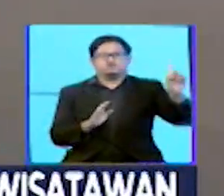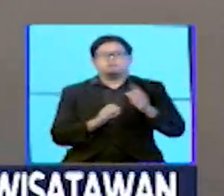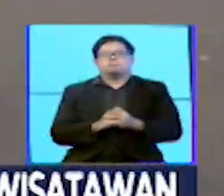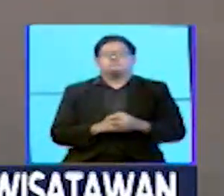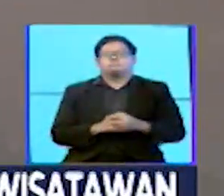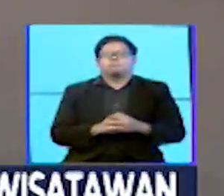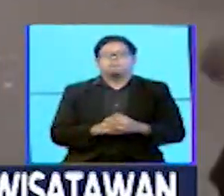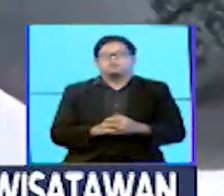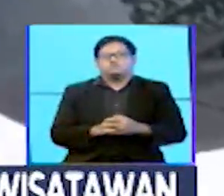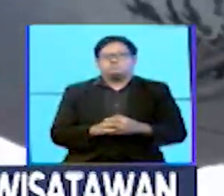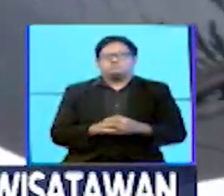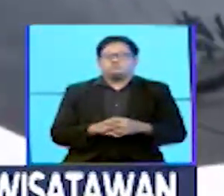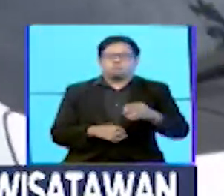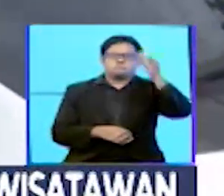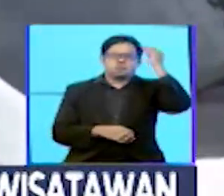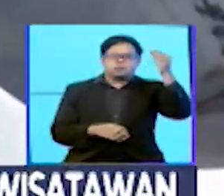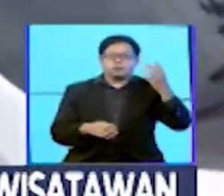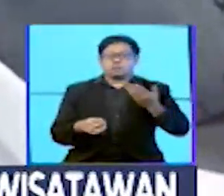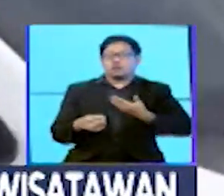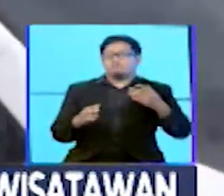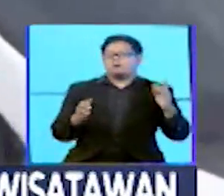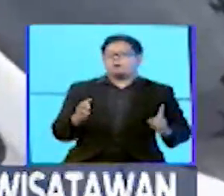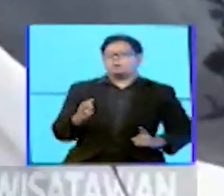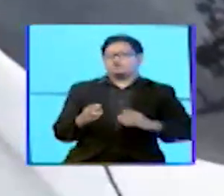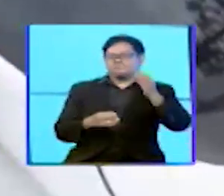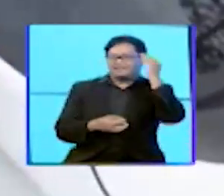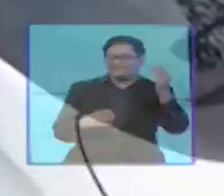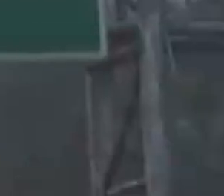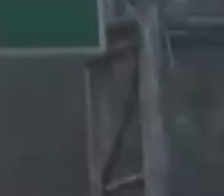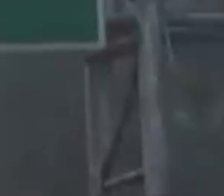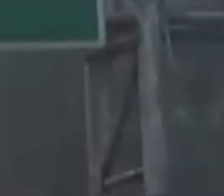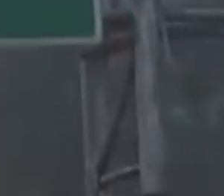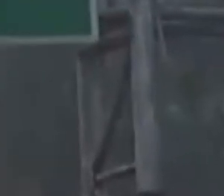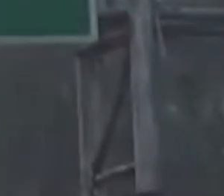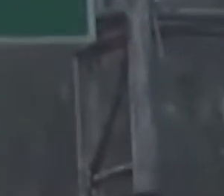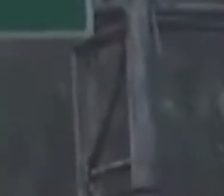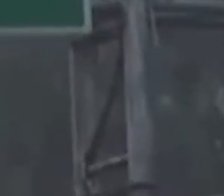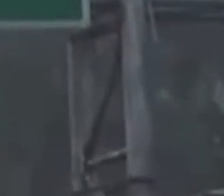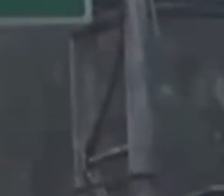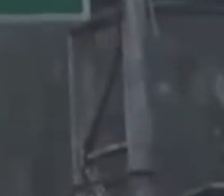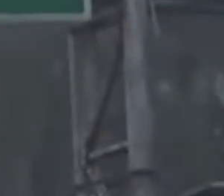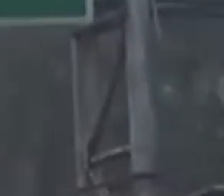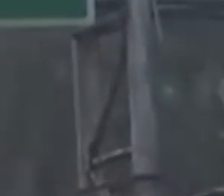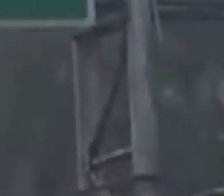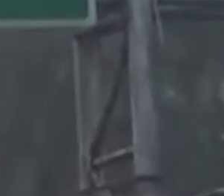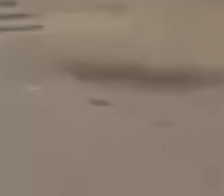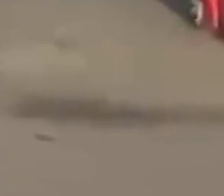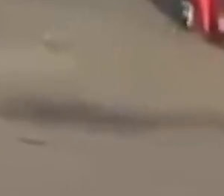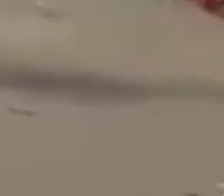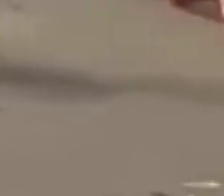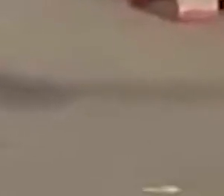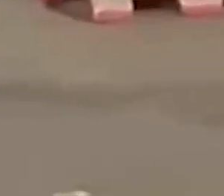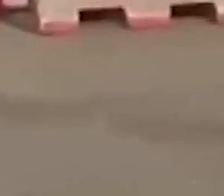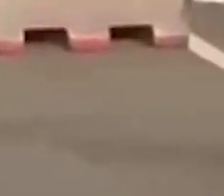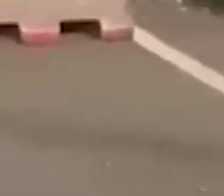Puncak Bogor Jawa Barat Bagi wisatawan yang menuju kawasan wisata Puncak wajib untuk menggunakan masker sejumlah